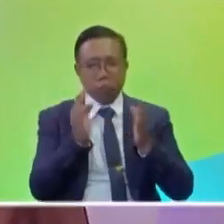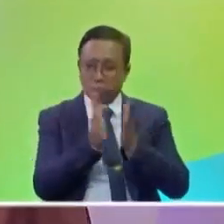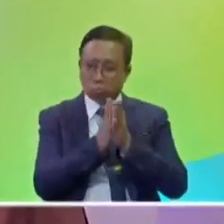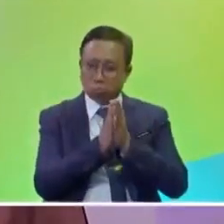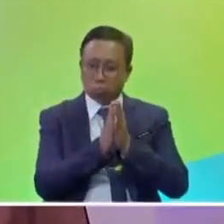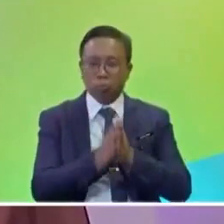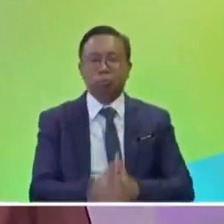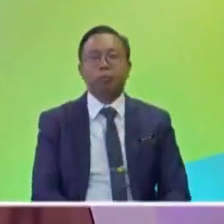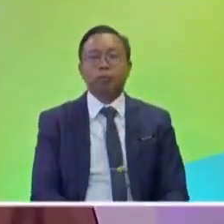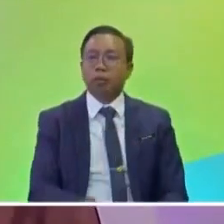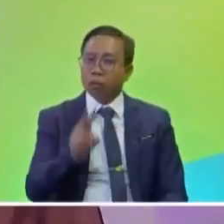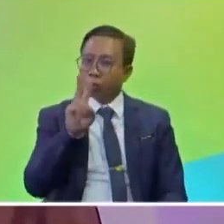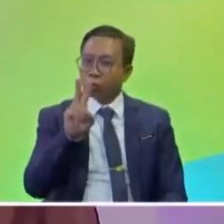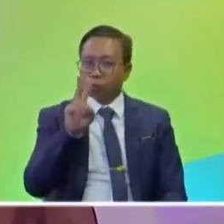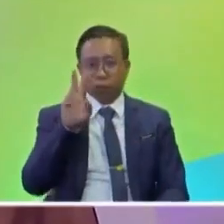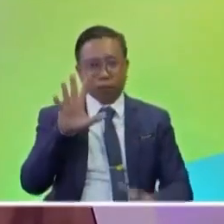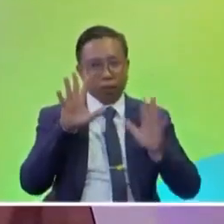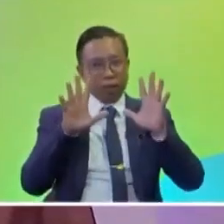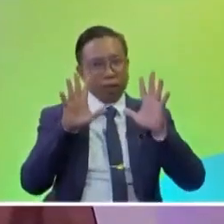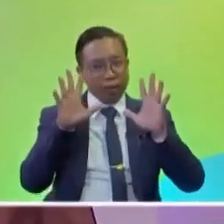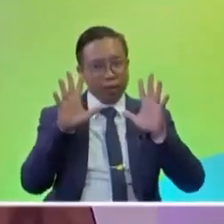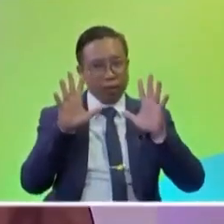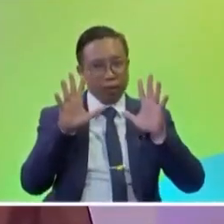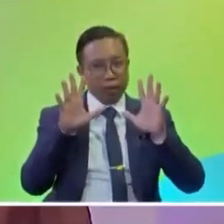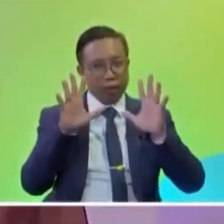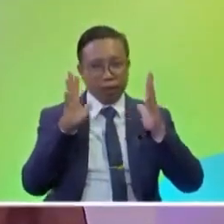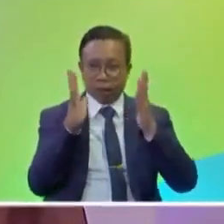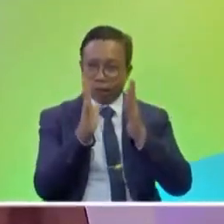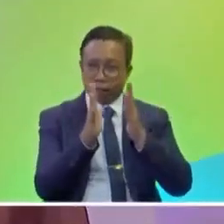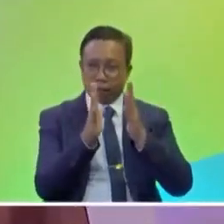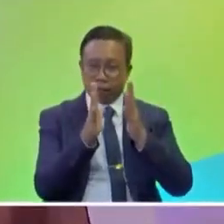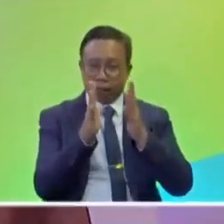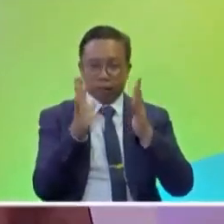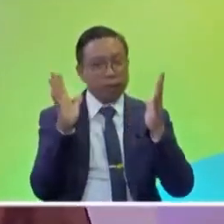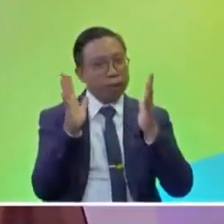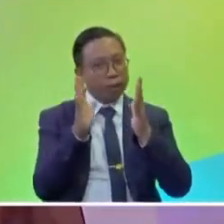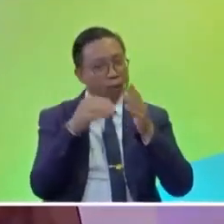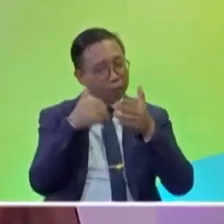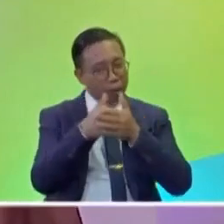tangan? Dua tangan kena angkat. Lepas tu kita rapatkan sampai bunyi.